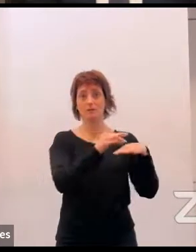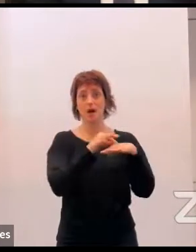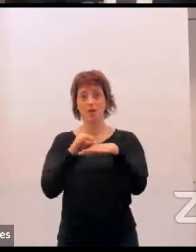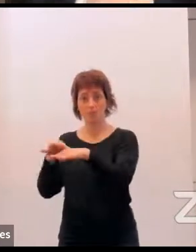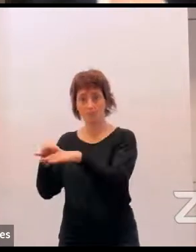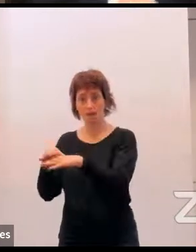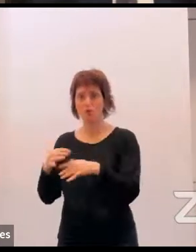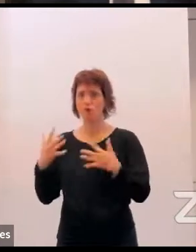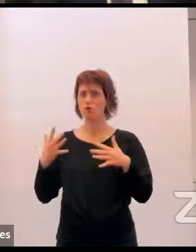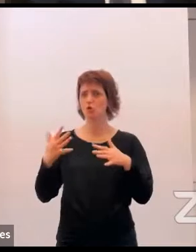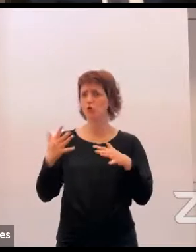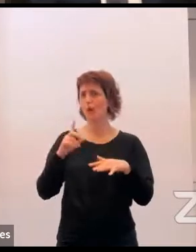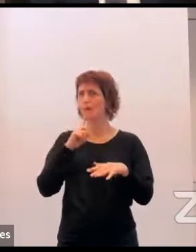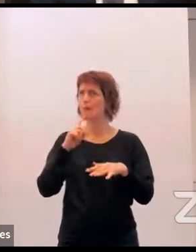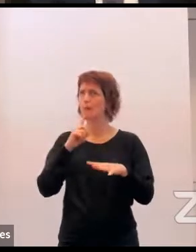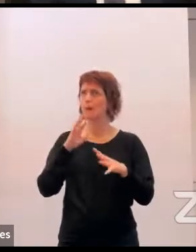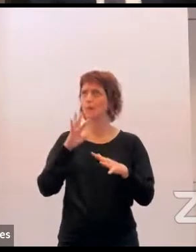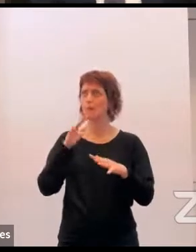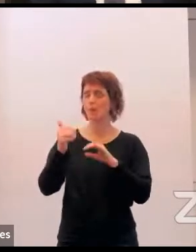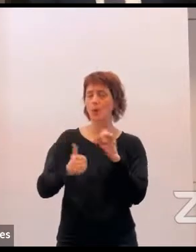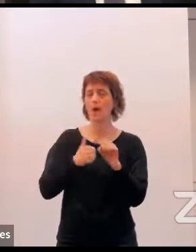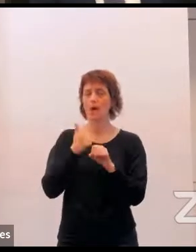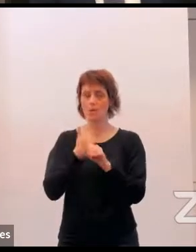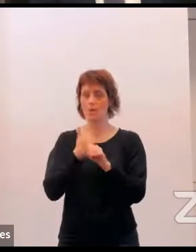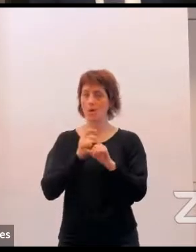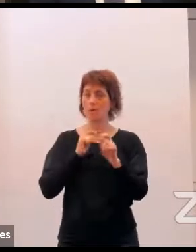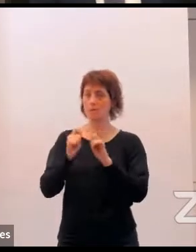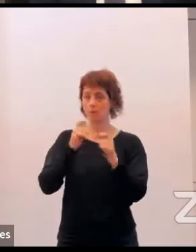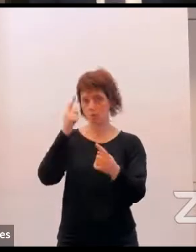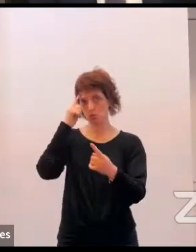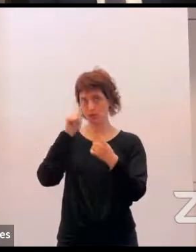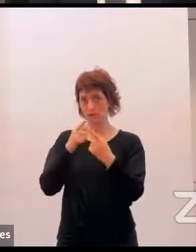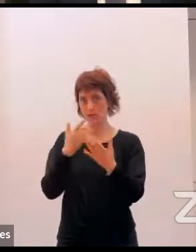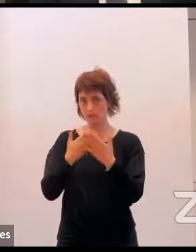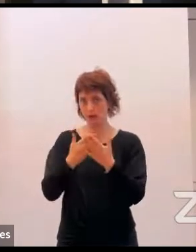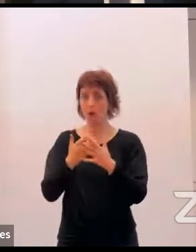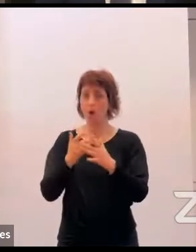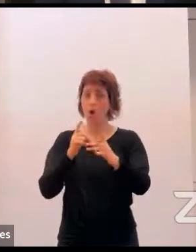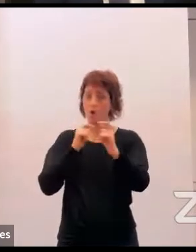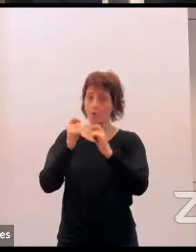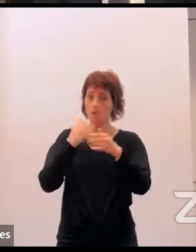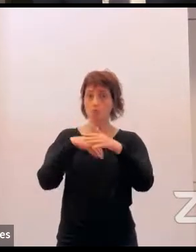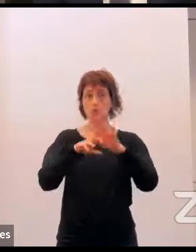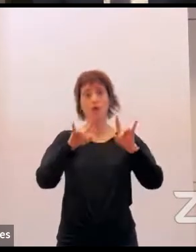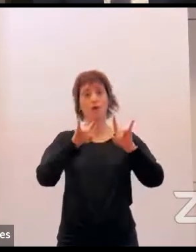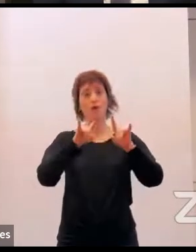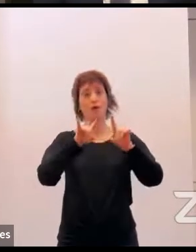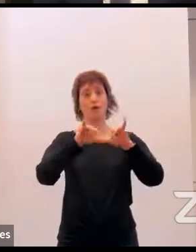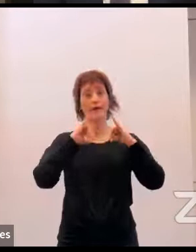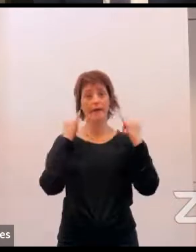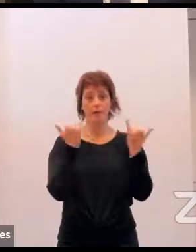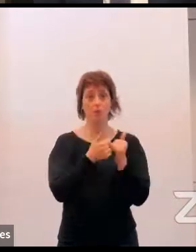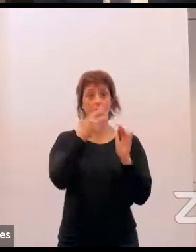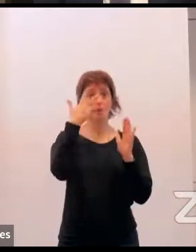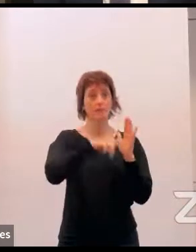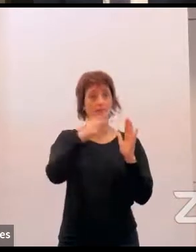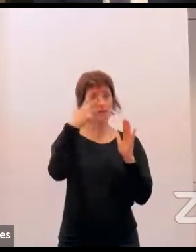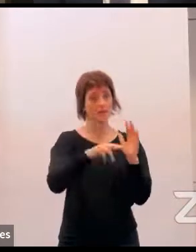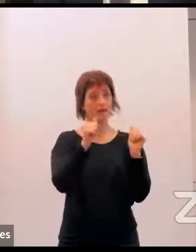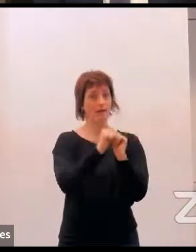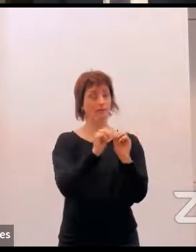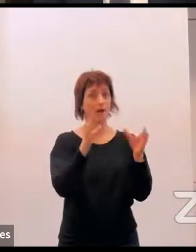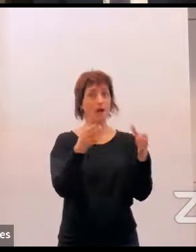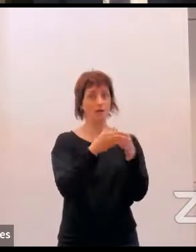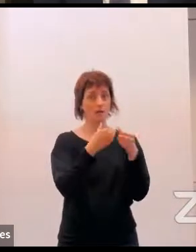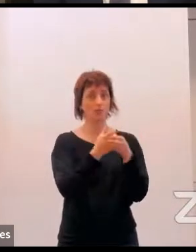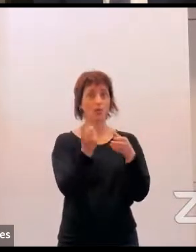quasiment presque un an, je dis, qu'on en parle. On en parle lors des réunions trimestrielles avec les organisations syndicales, qu'elles